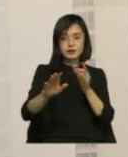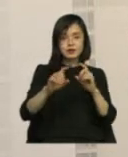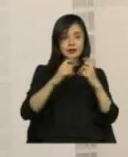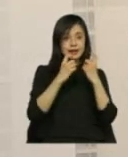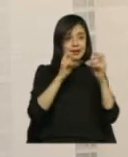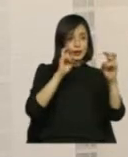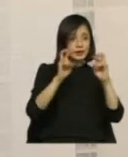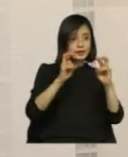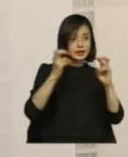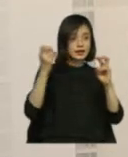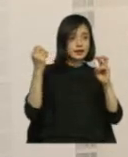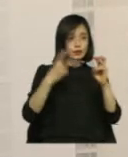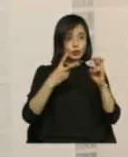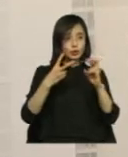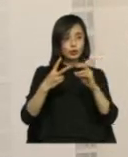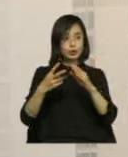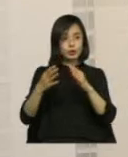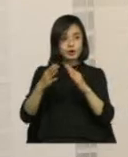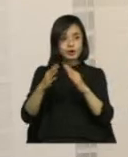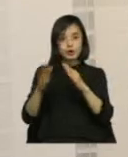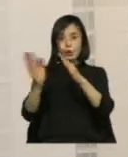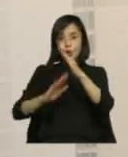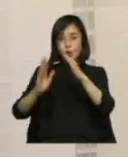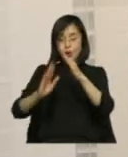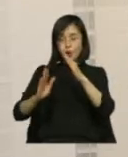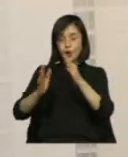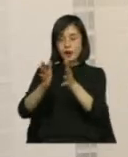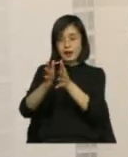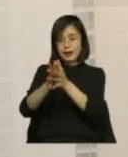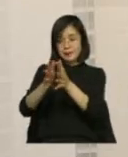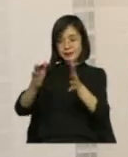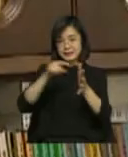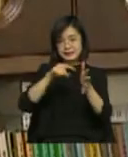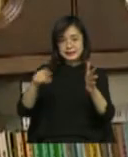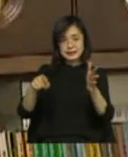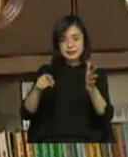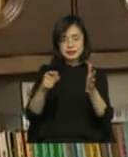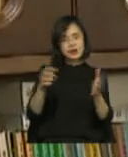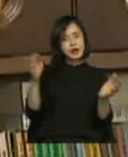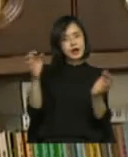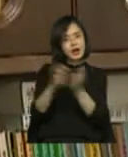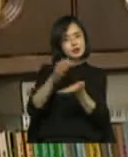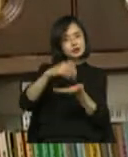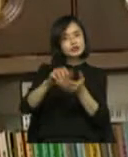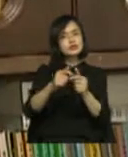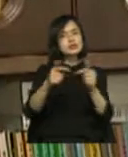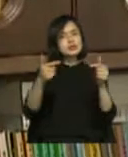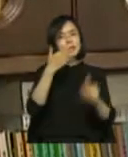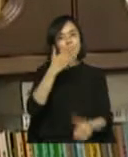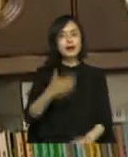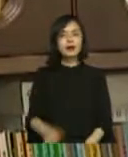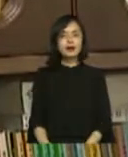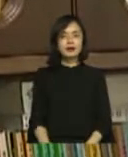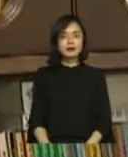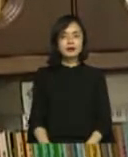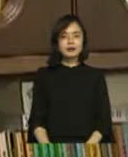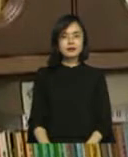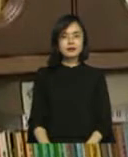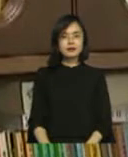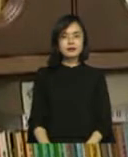공공임대를 합쳐 모두 3만 1,000호가량 증가할 것으로 전망됩니다. 기존에 250m까지